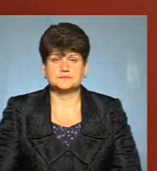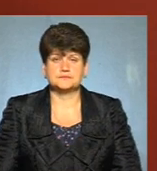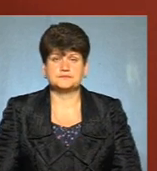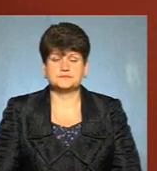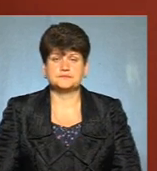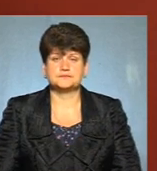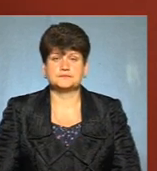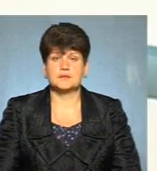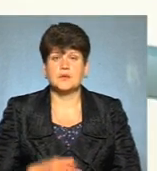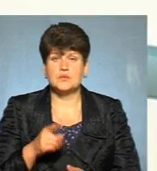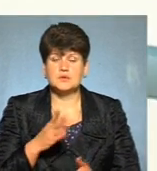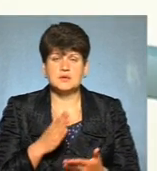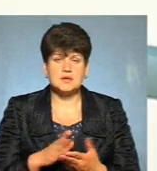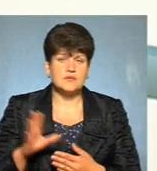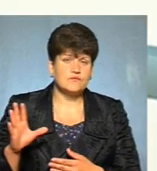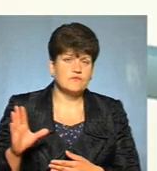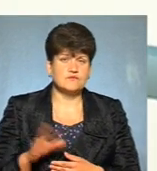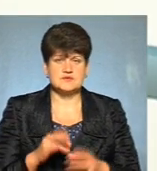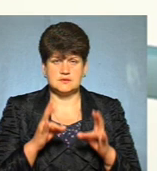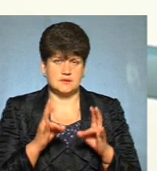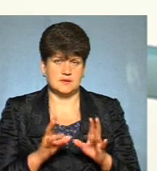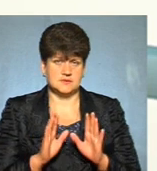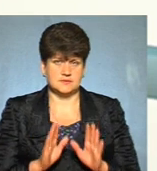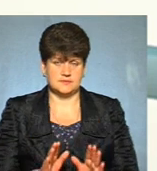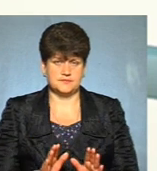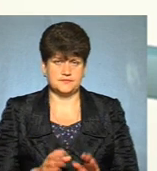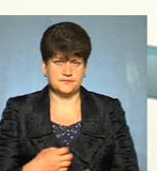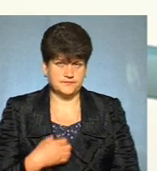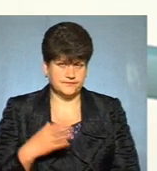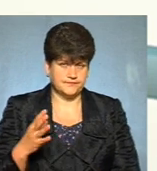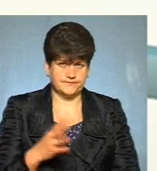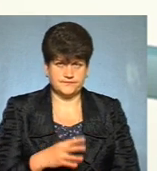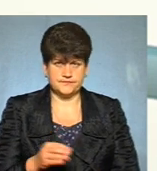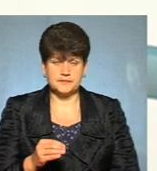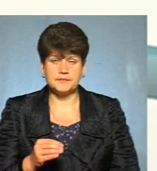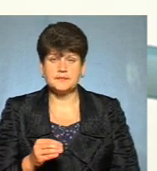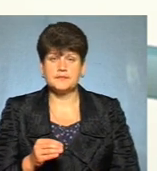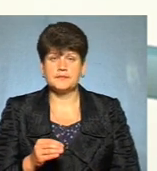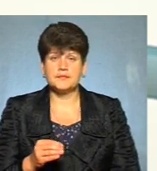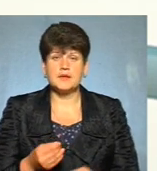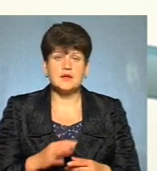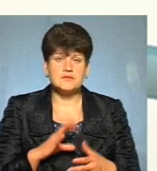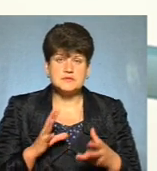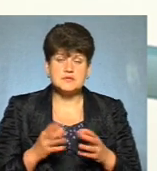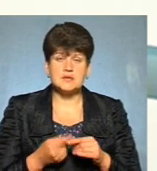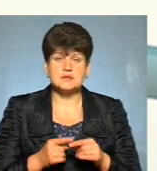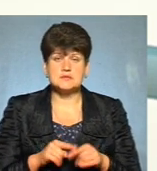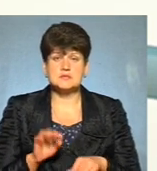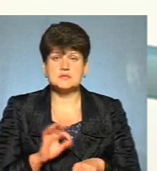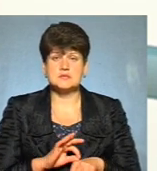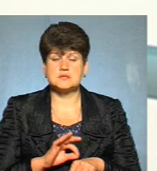Ну, вони є всі небезпечними. Взагалі, ці